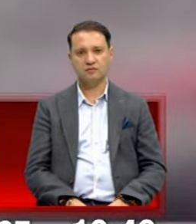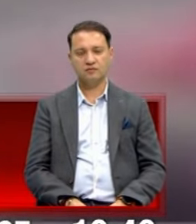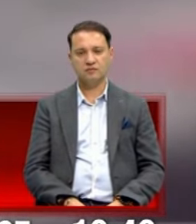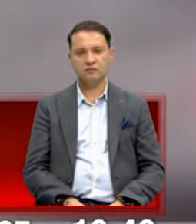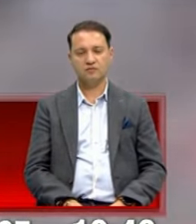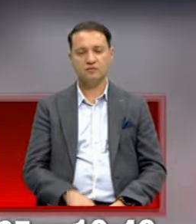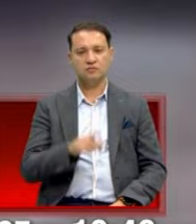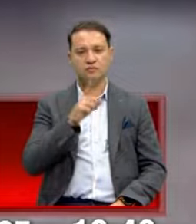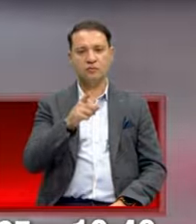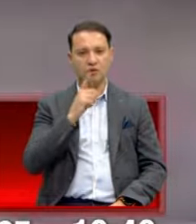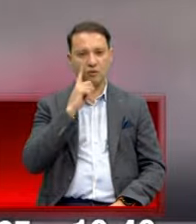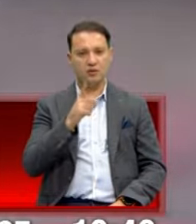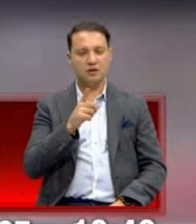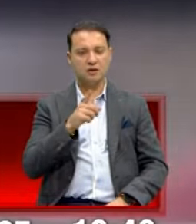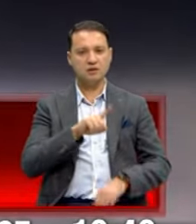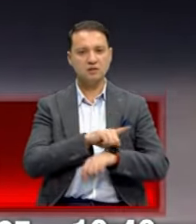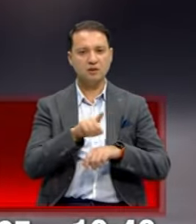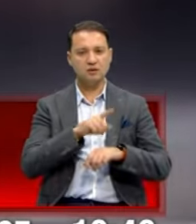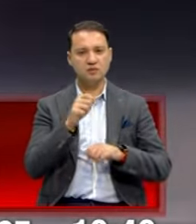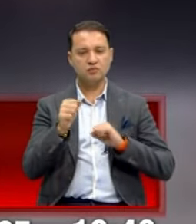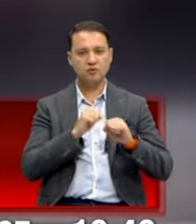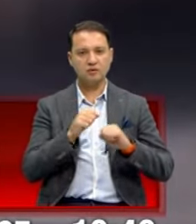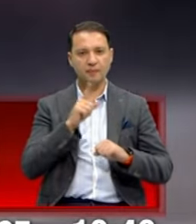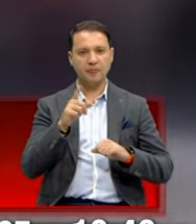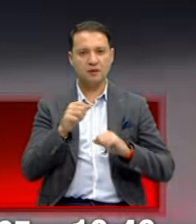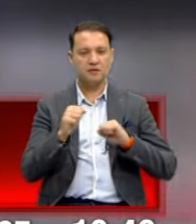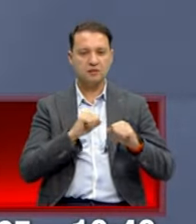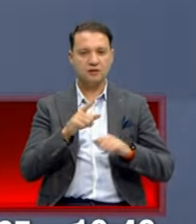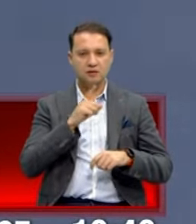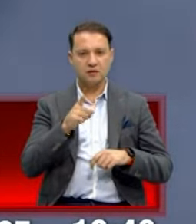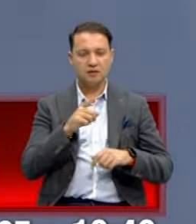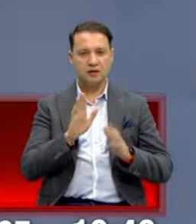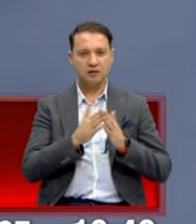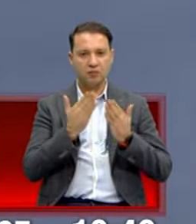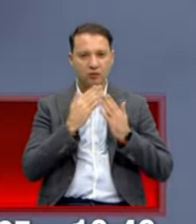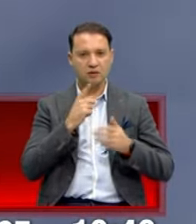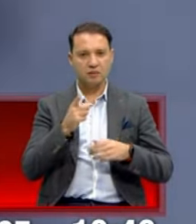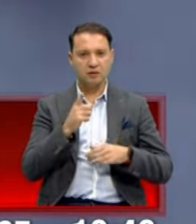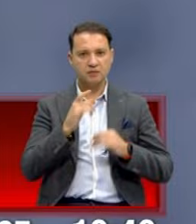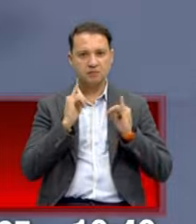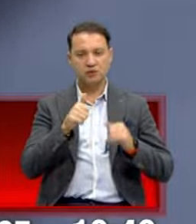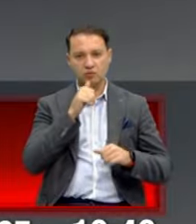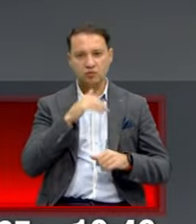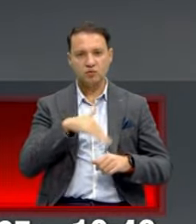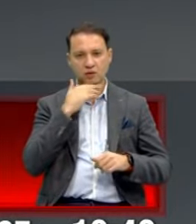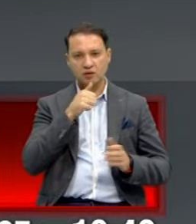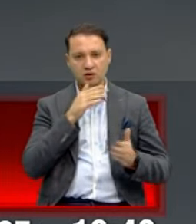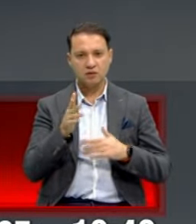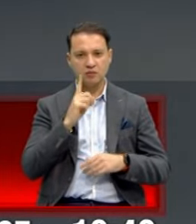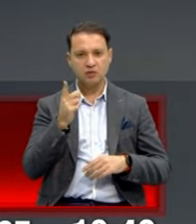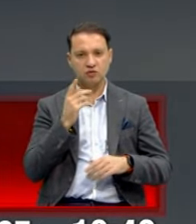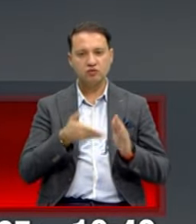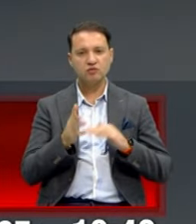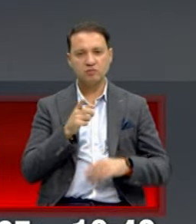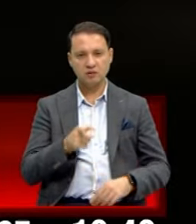bekliyor. İşte bu şekilde saatlerce direndi, dans etti, hatta kitap okudu ama kirli suyla dolu dereden bir